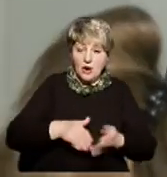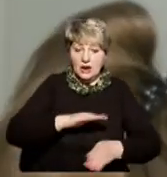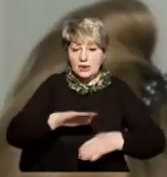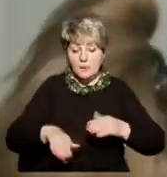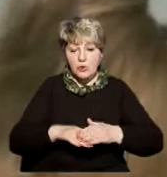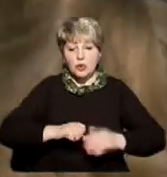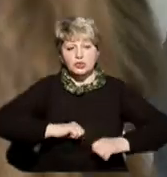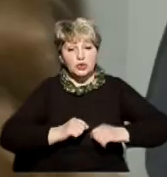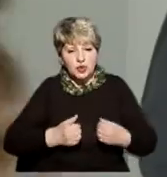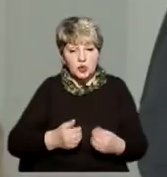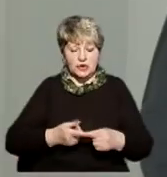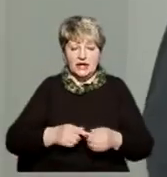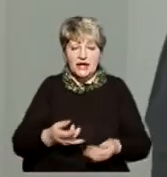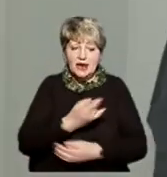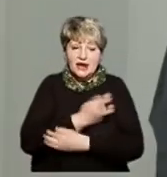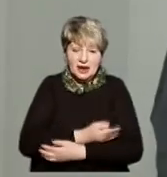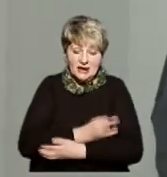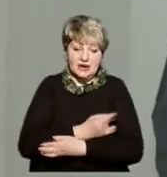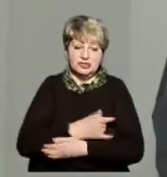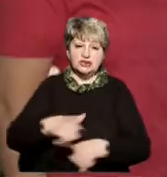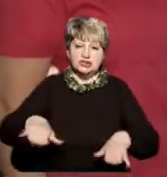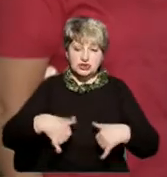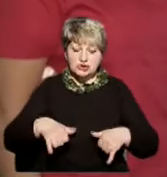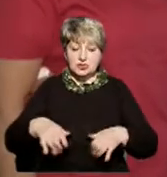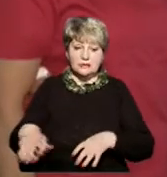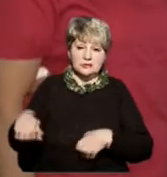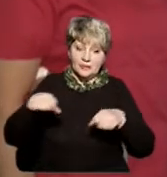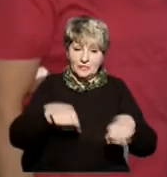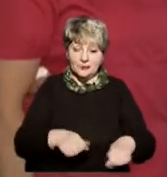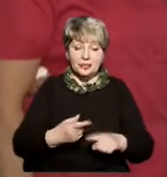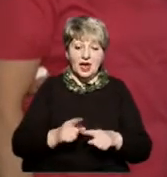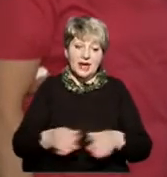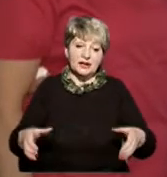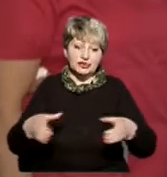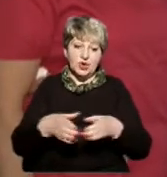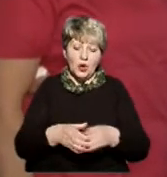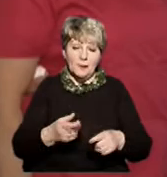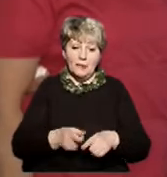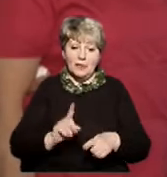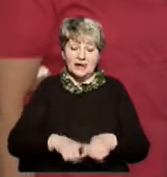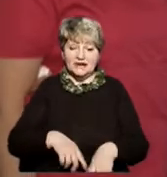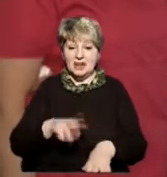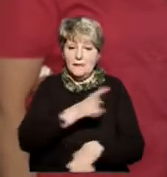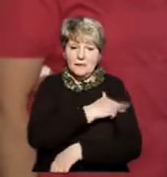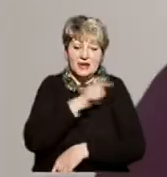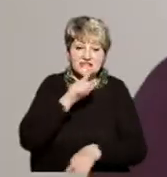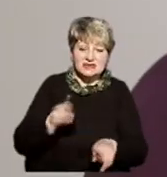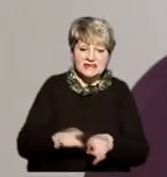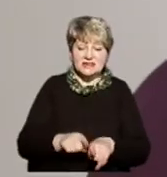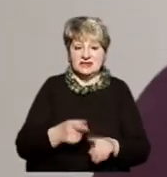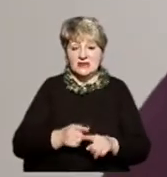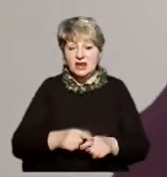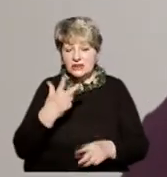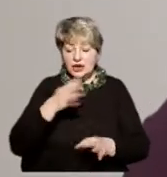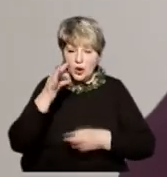Дівчатка лялічок наших брали, сумки брали. А ось це команда акушерок, операційних медсестер та сестер-господинь. Хтось із